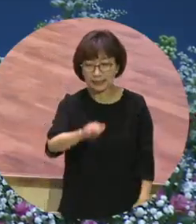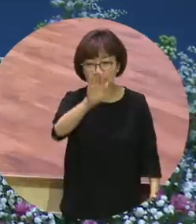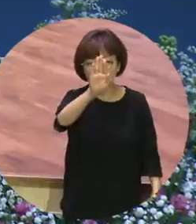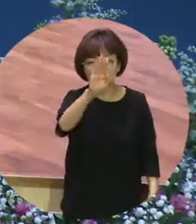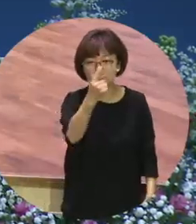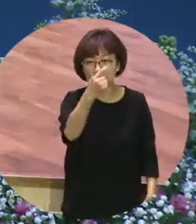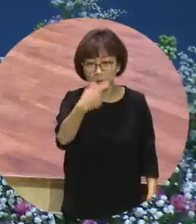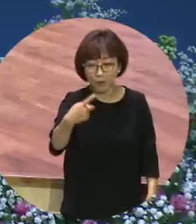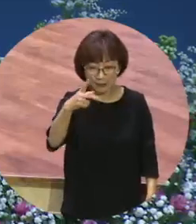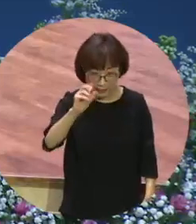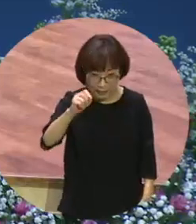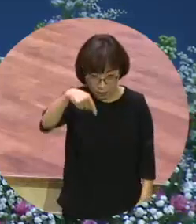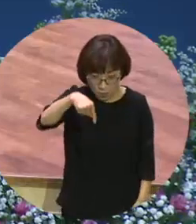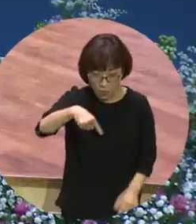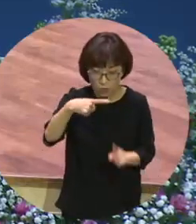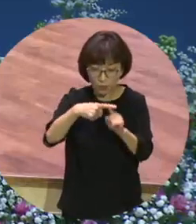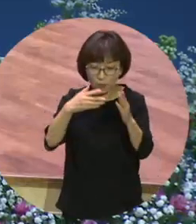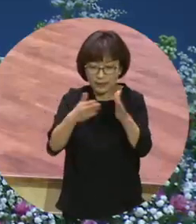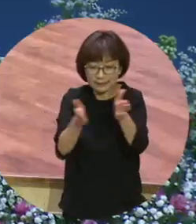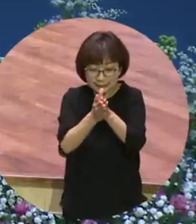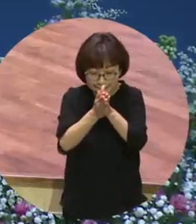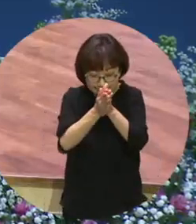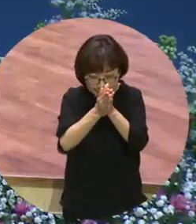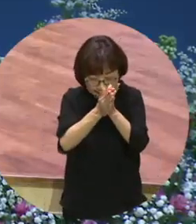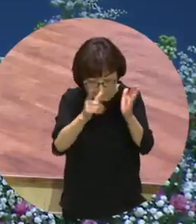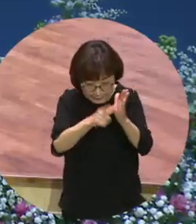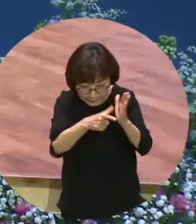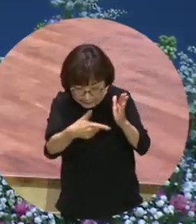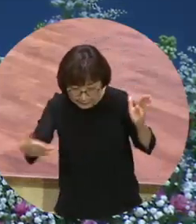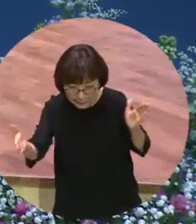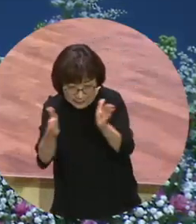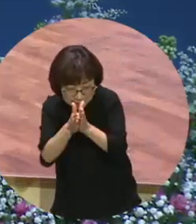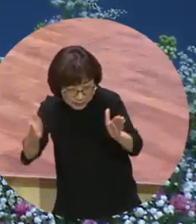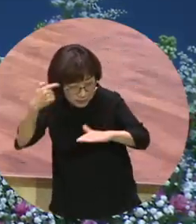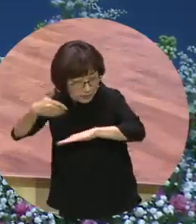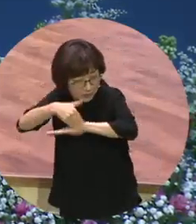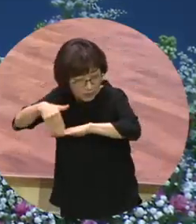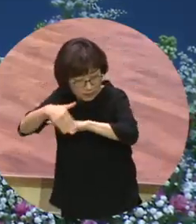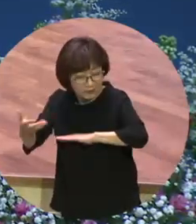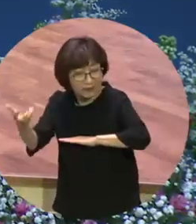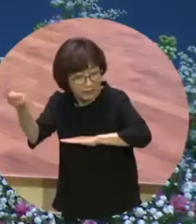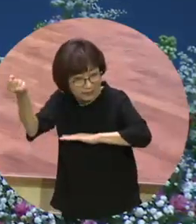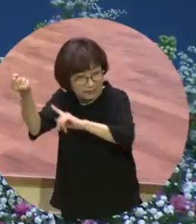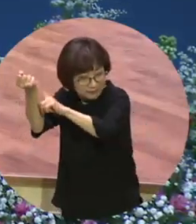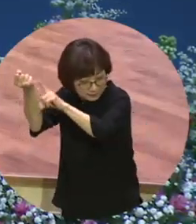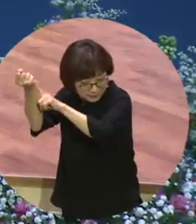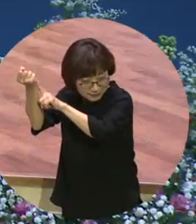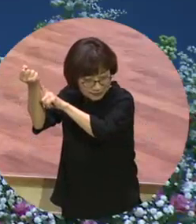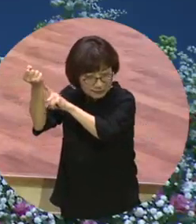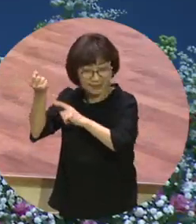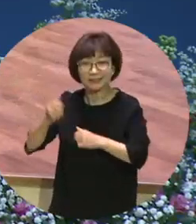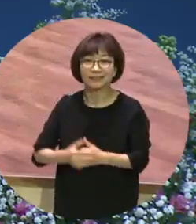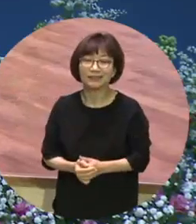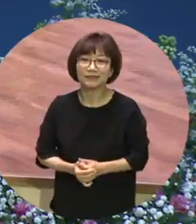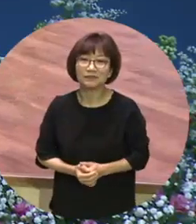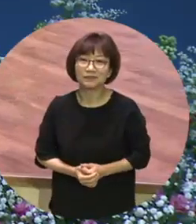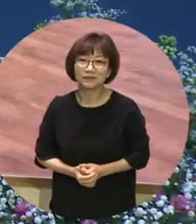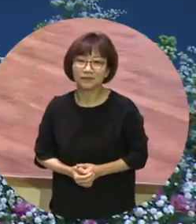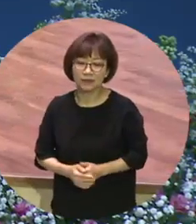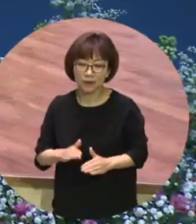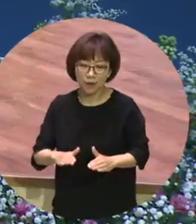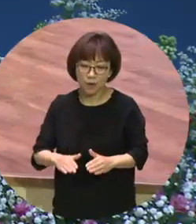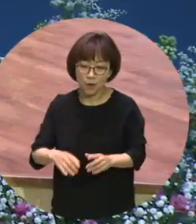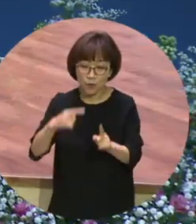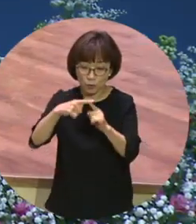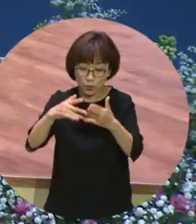축복이 분명히 있다고 확신합니다. 하나님이 원하시는 이 성전을